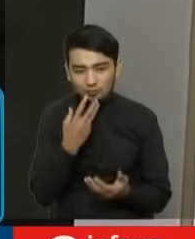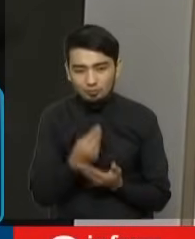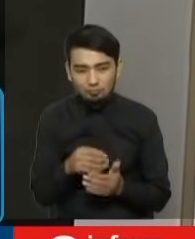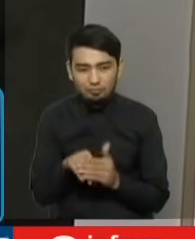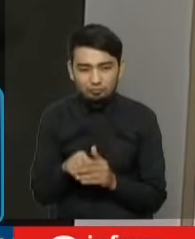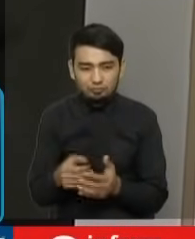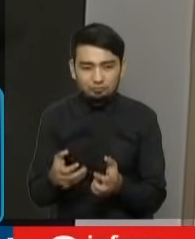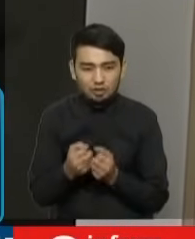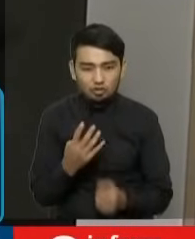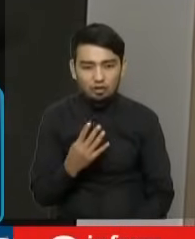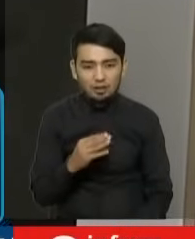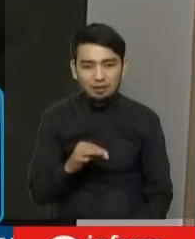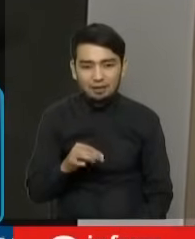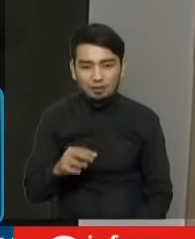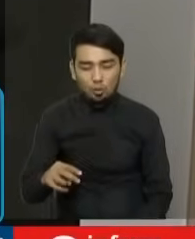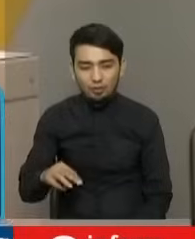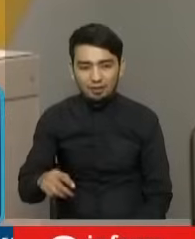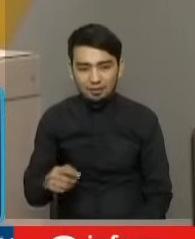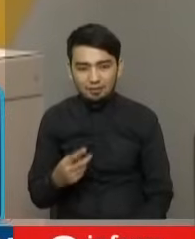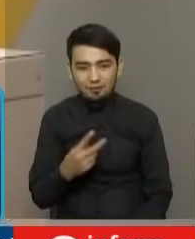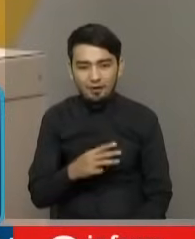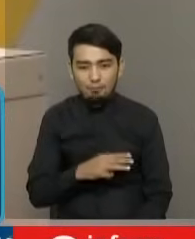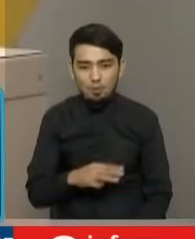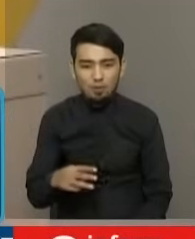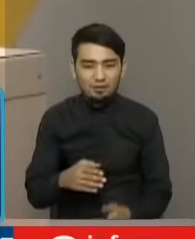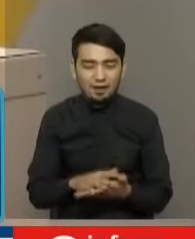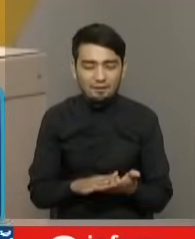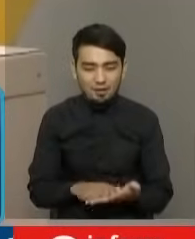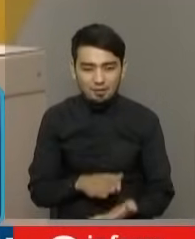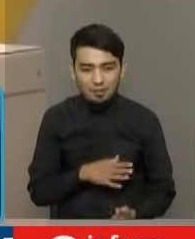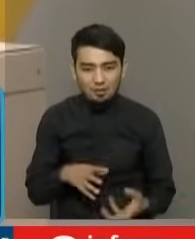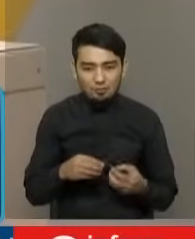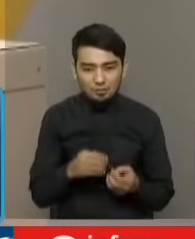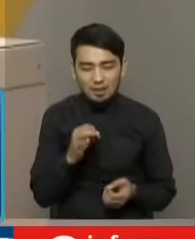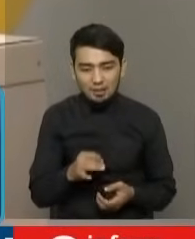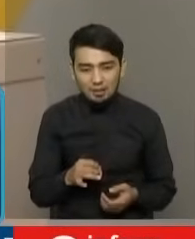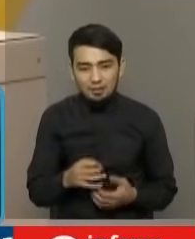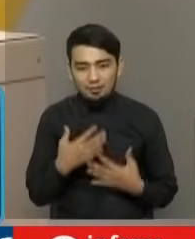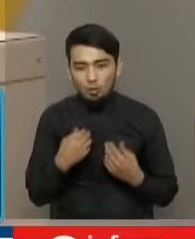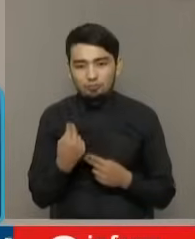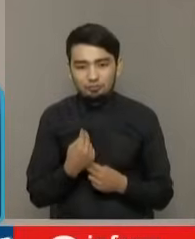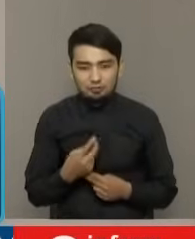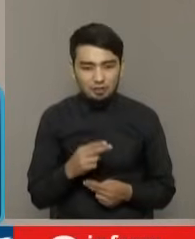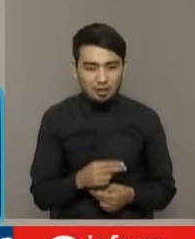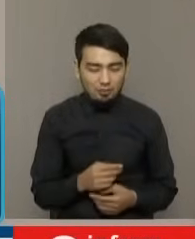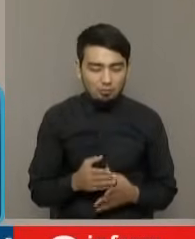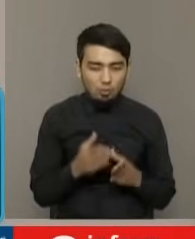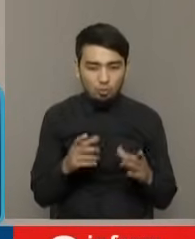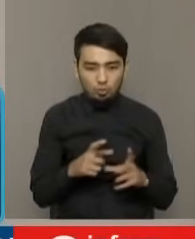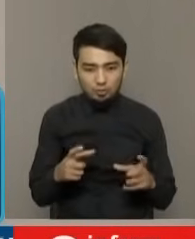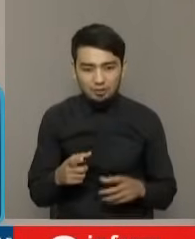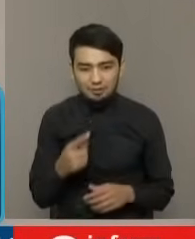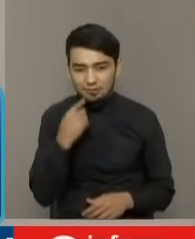порядка 4 триллионов тенге по почти 2 миллионам заявкам. Что касается трат на здоровье, то в основном люди использовали их